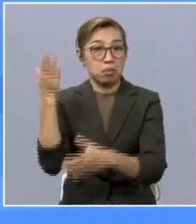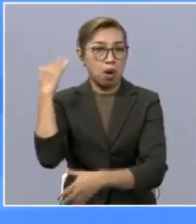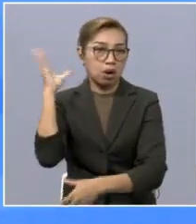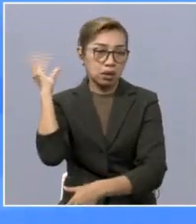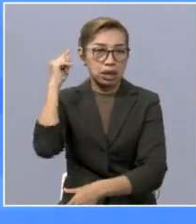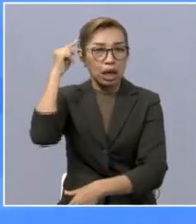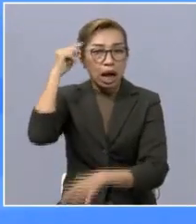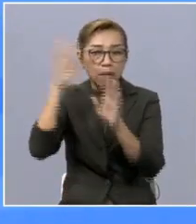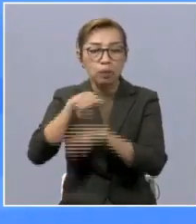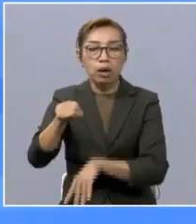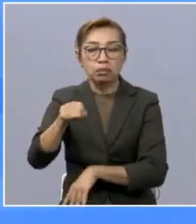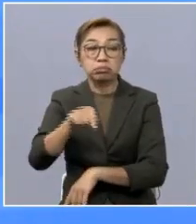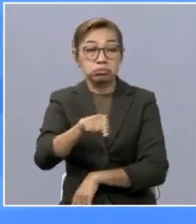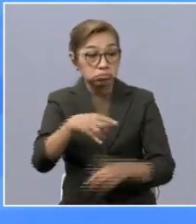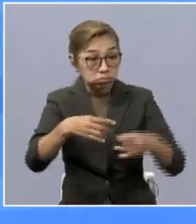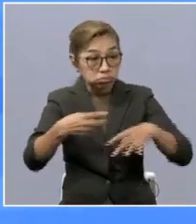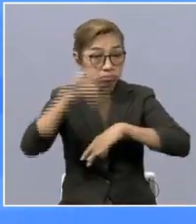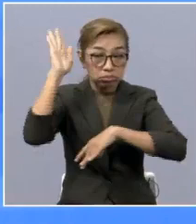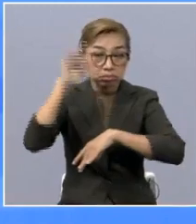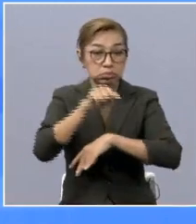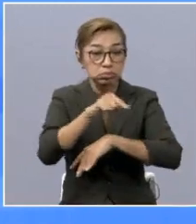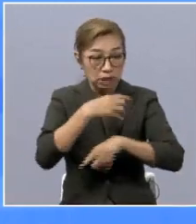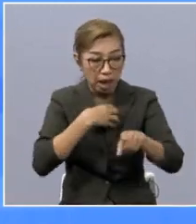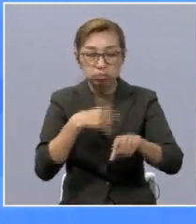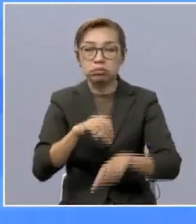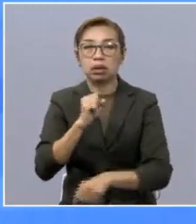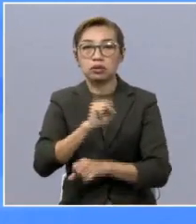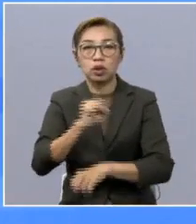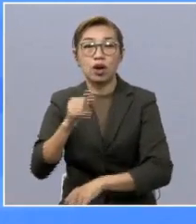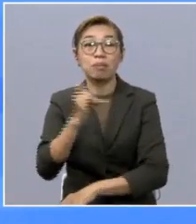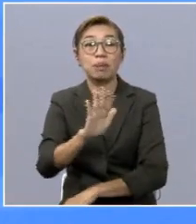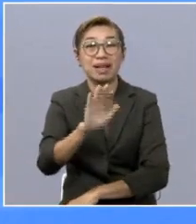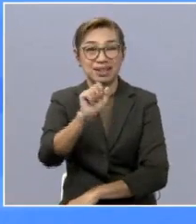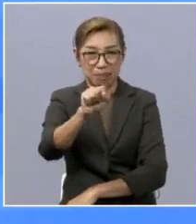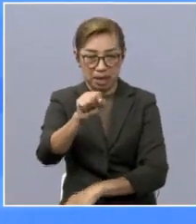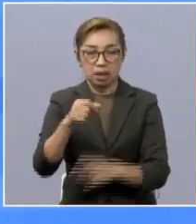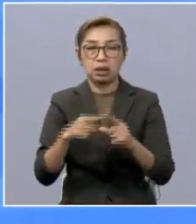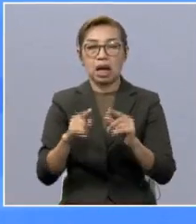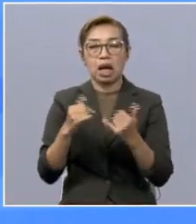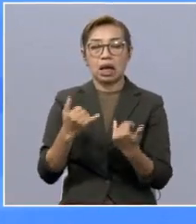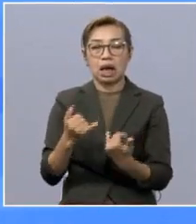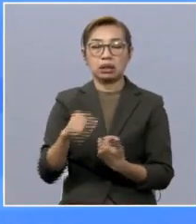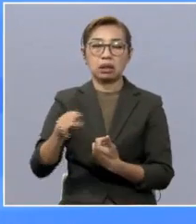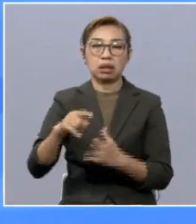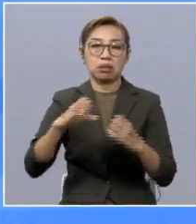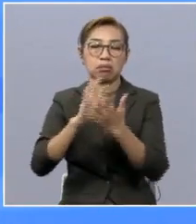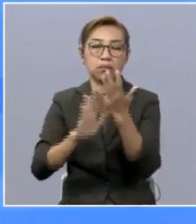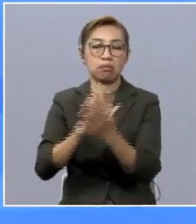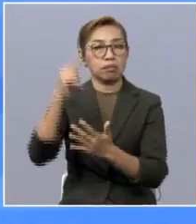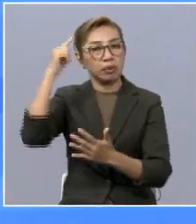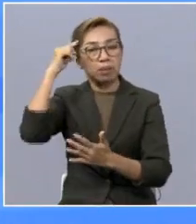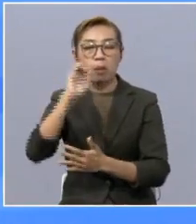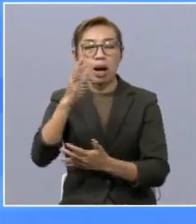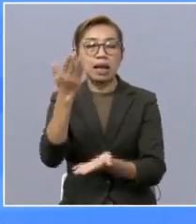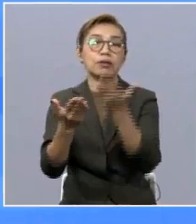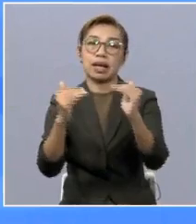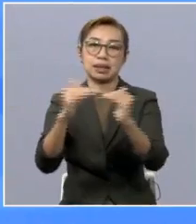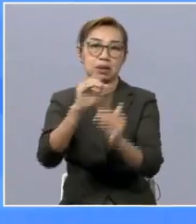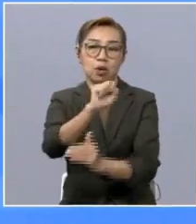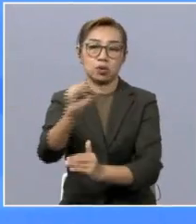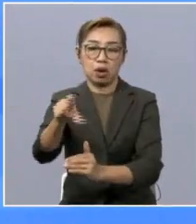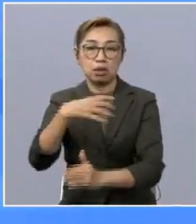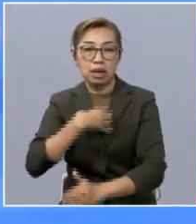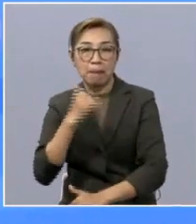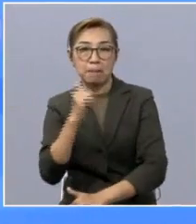ไปทีนี้คุณชินวรเองก็บอกแบบนี้ครับเมื่อฝ่ายค้านอภิปรายสภาอาจล่มตอนที่รัฐบาลชี้แจ